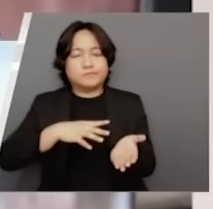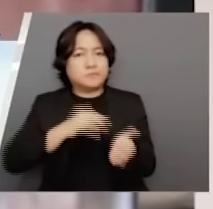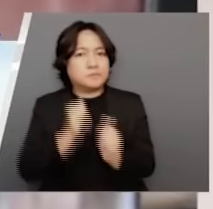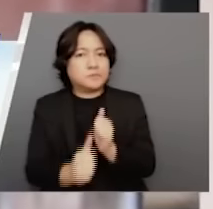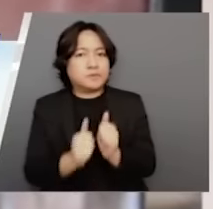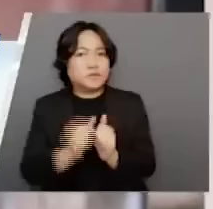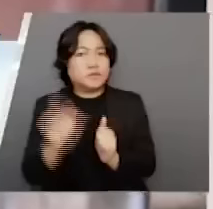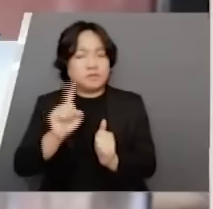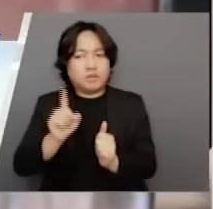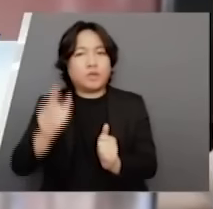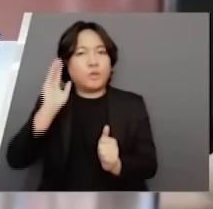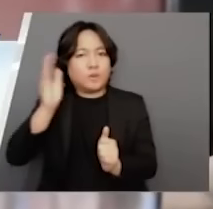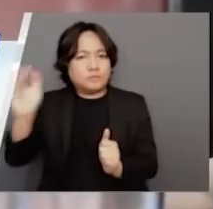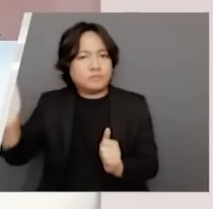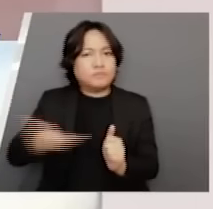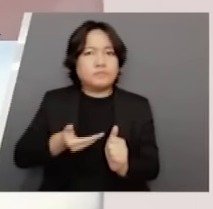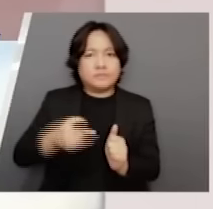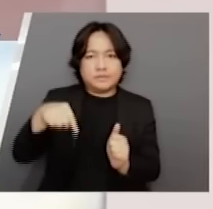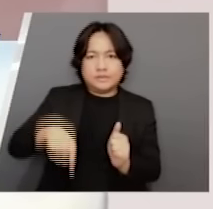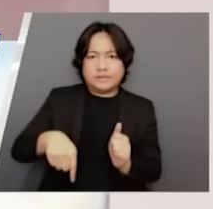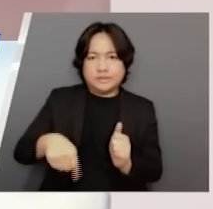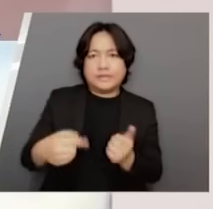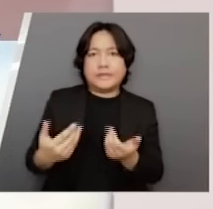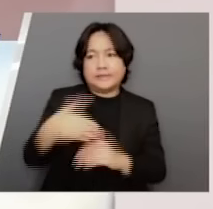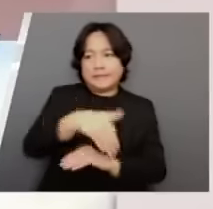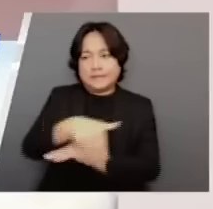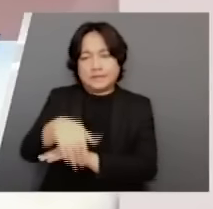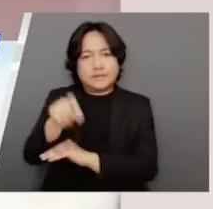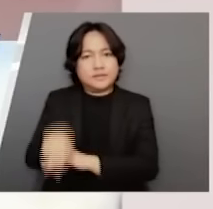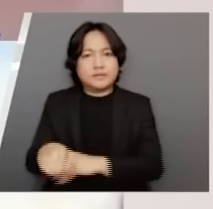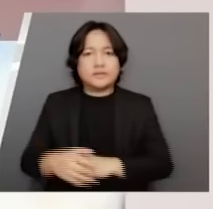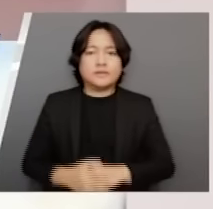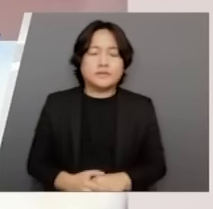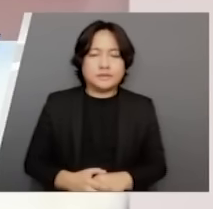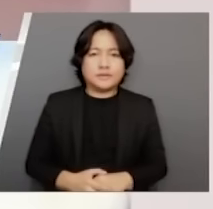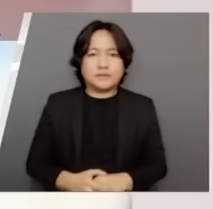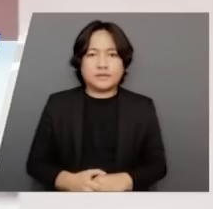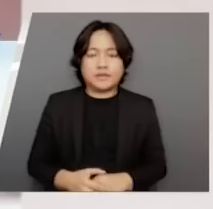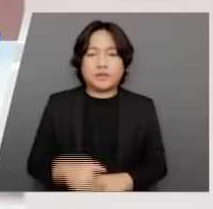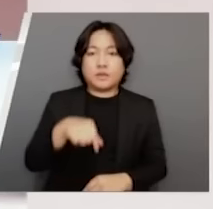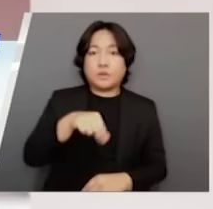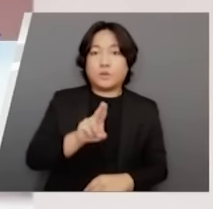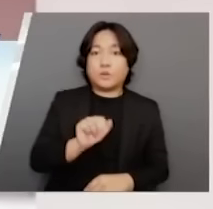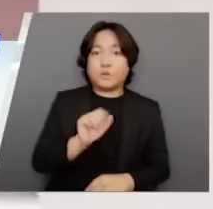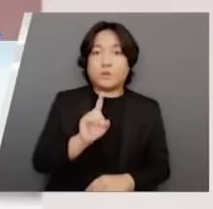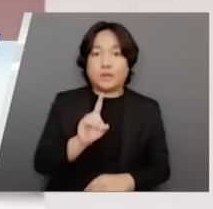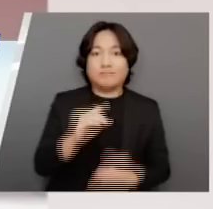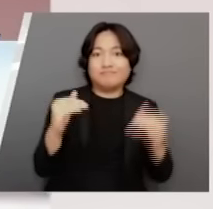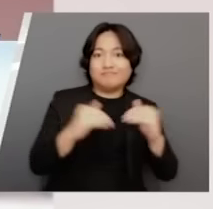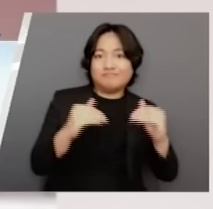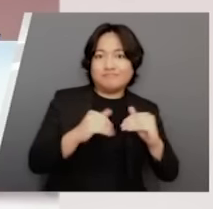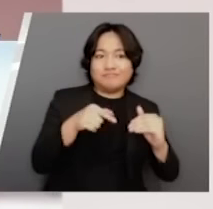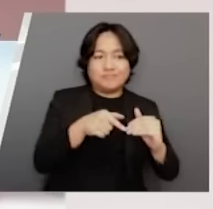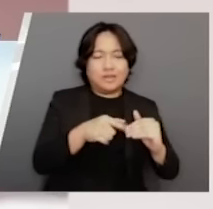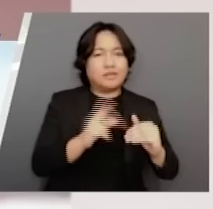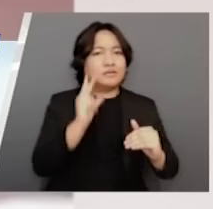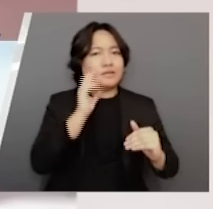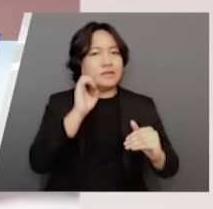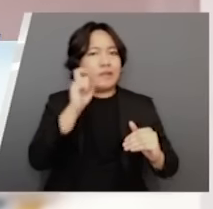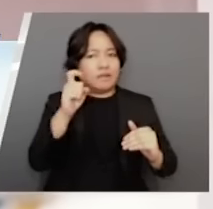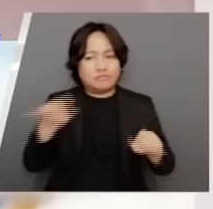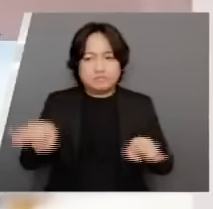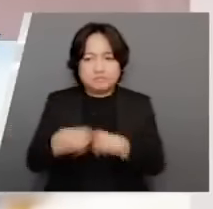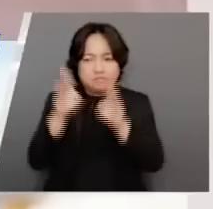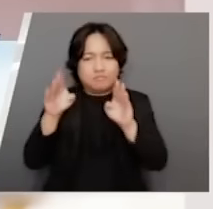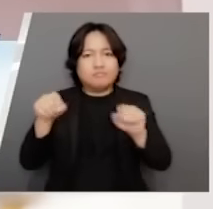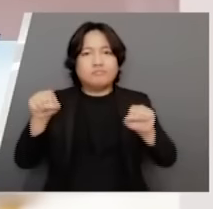o ang imbitasyon sa kanya sa Kamara ngayong gabi habang nakasalang naman sa Qualcomm hearing ang kanyang amang si dating Pangulong Rodrigo Duterte. Sa